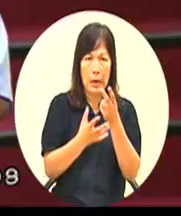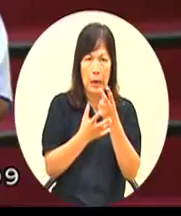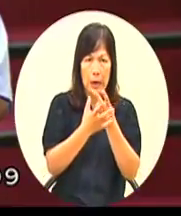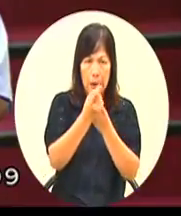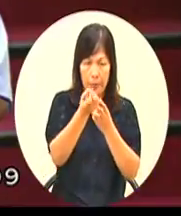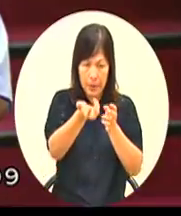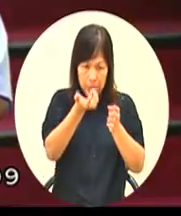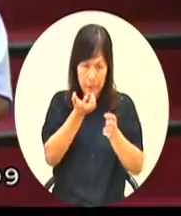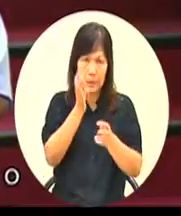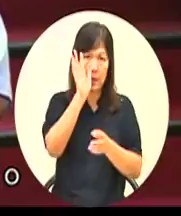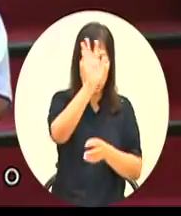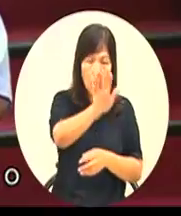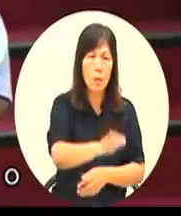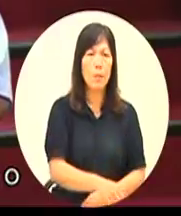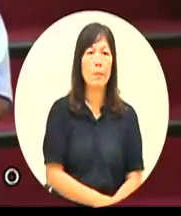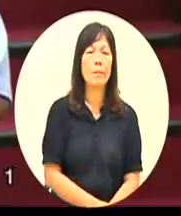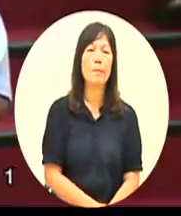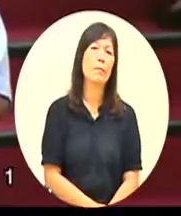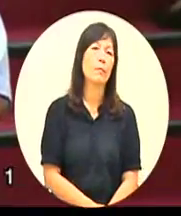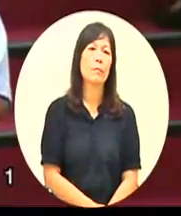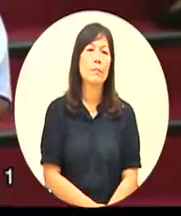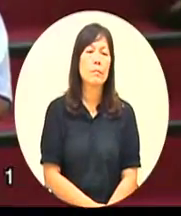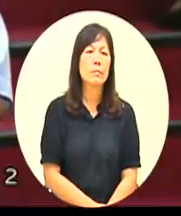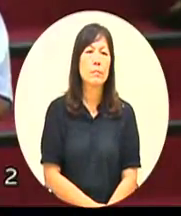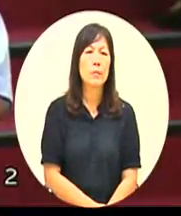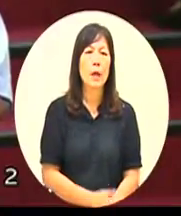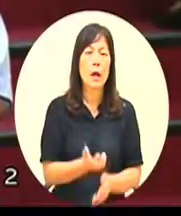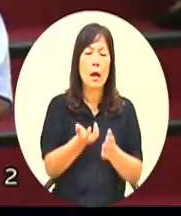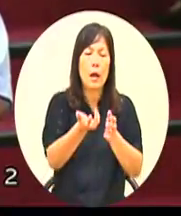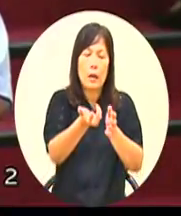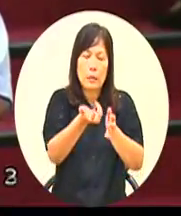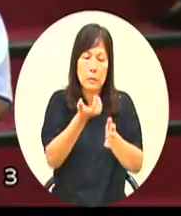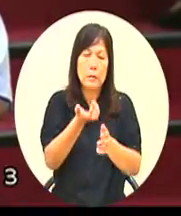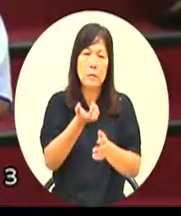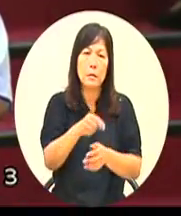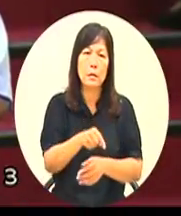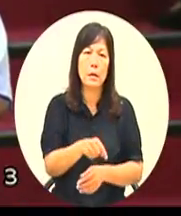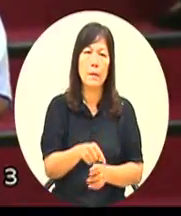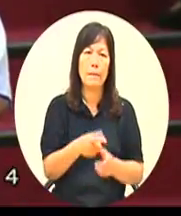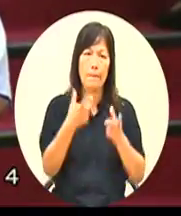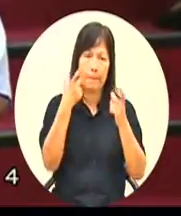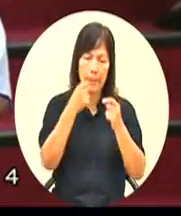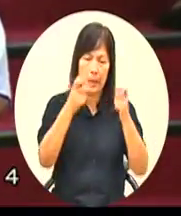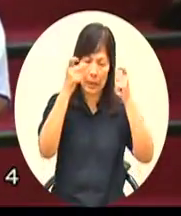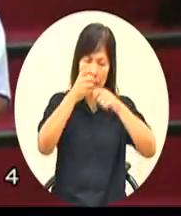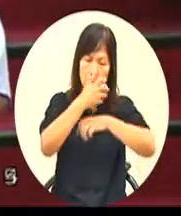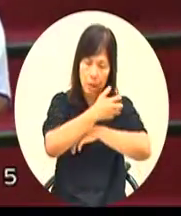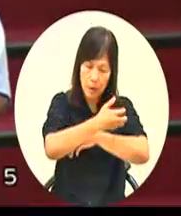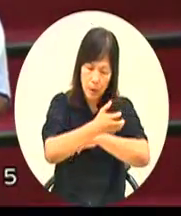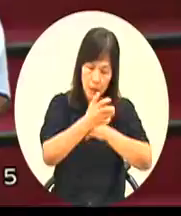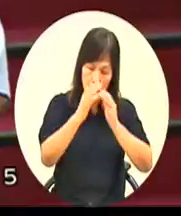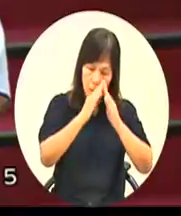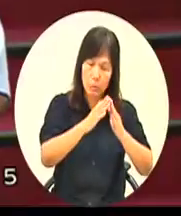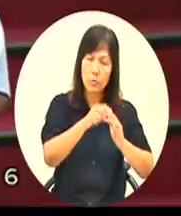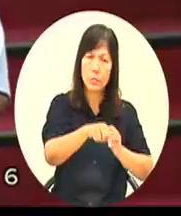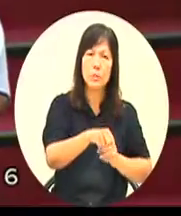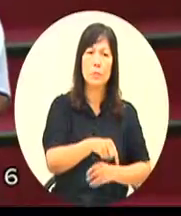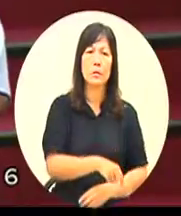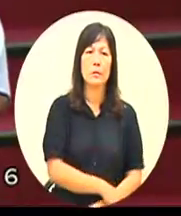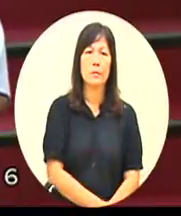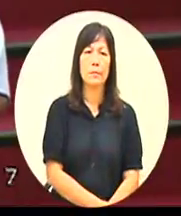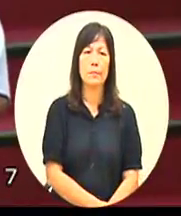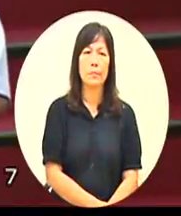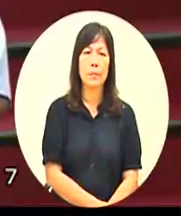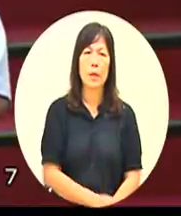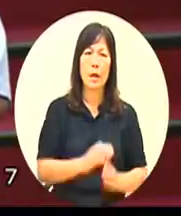后，那么合并以前，原来的高雄市的